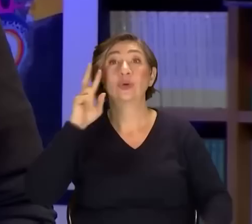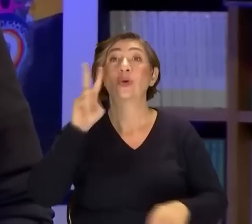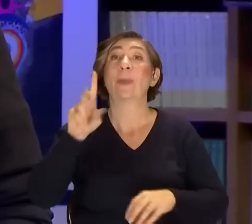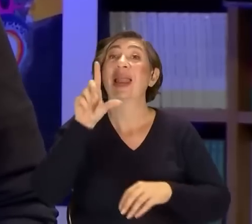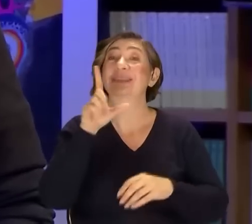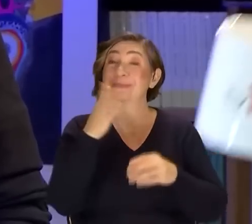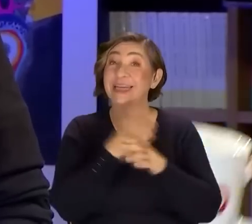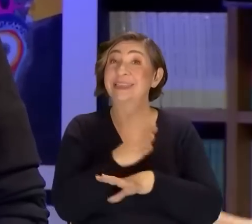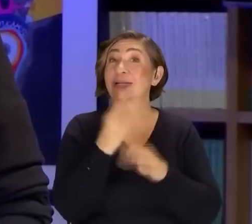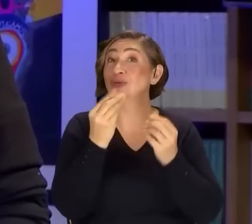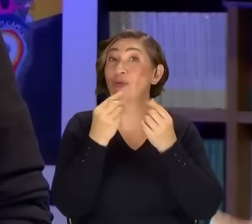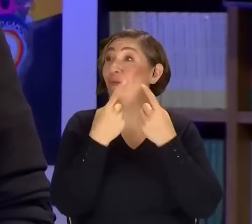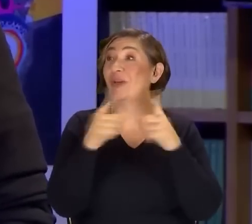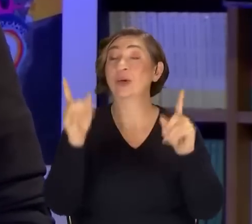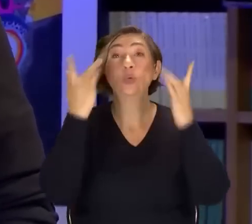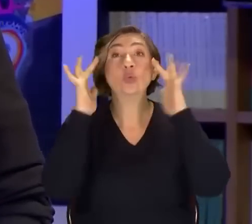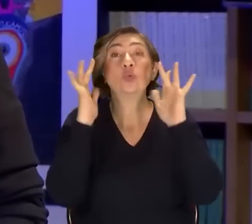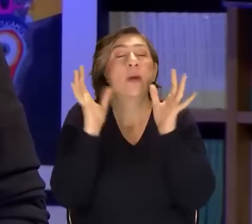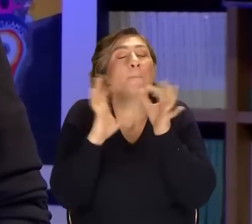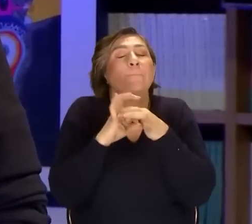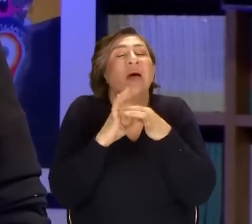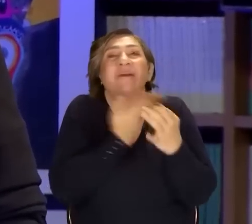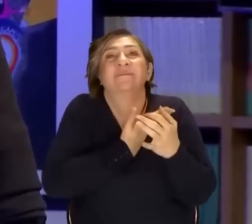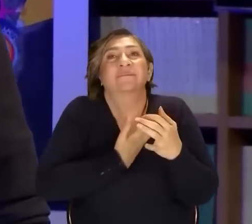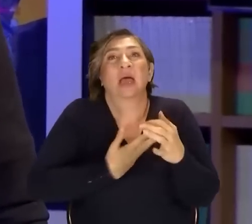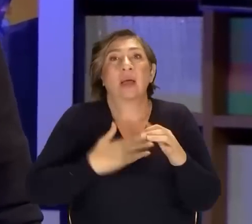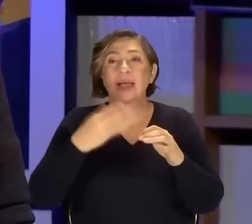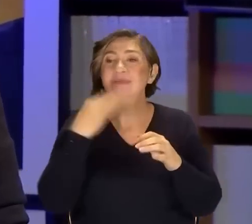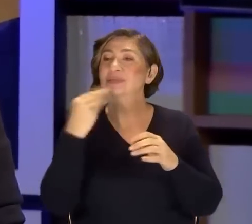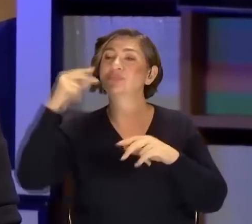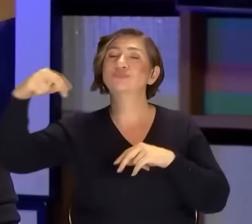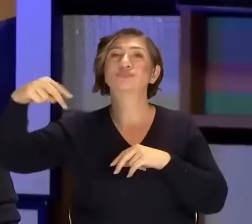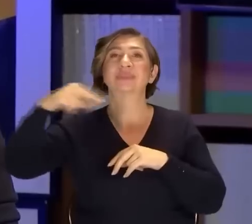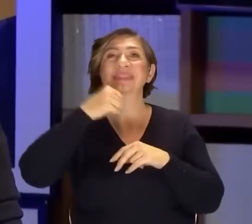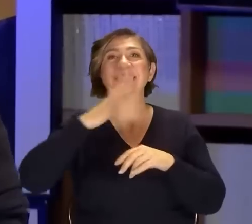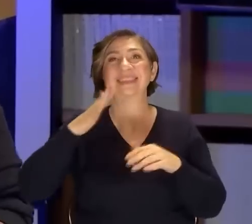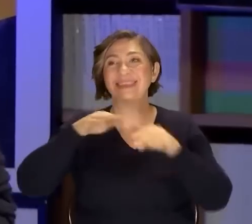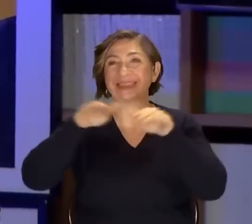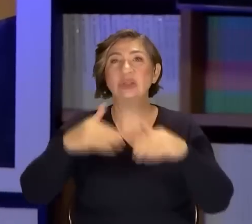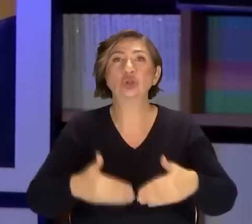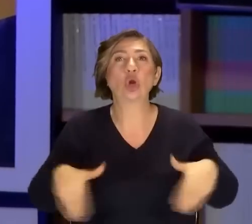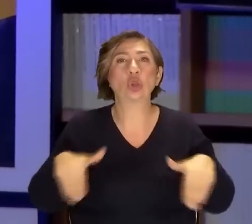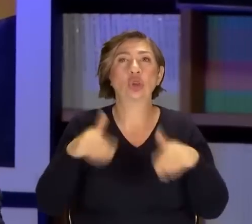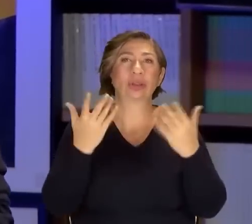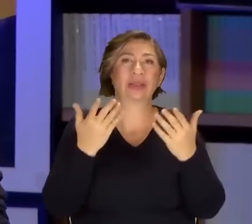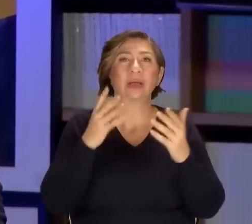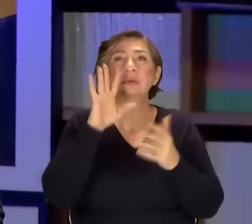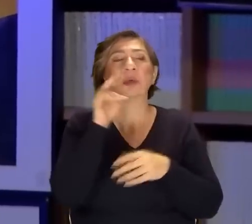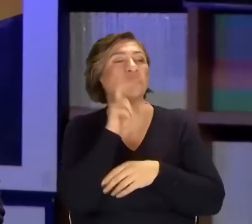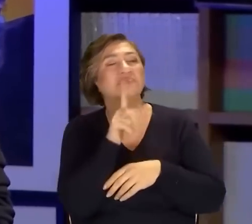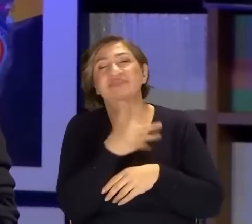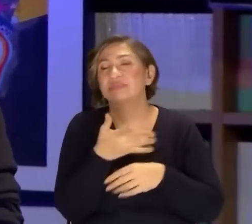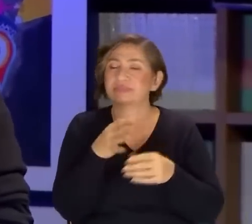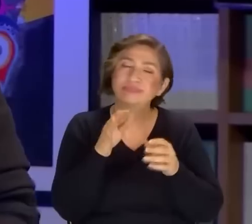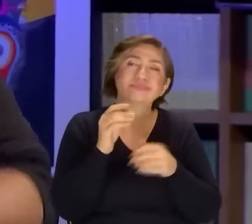Görmelisin abi, gerçekten çok kültürlerine bağlılar. Yani önünden böyle genç kızlar geçiyor denize giderken. Kısacık şortlar falan. Yani kimse dönüp